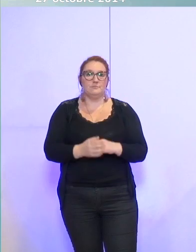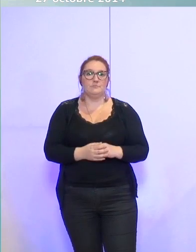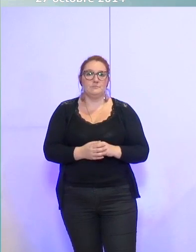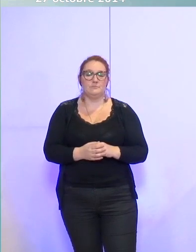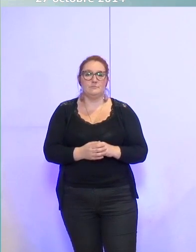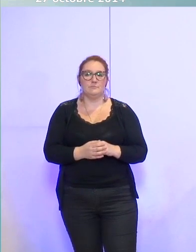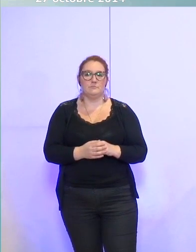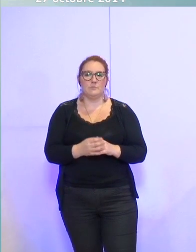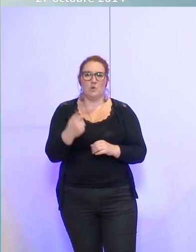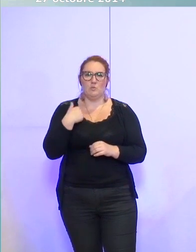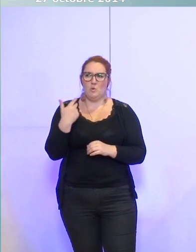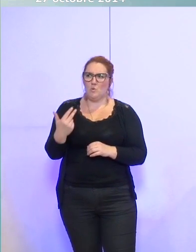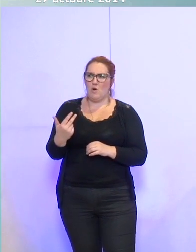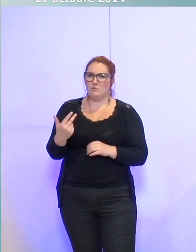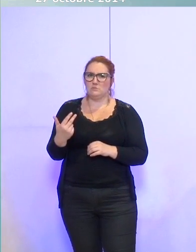Délibération numéro